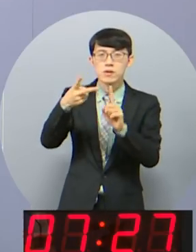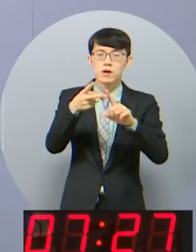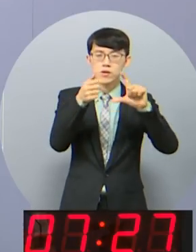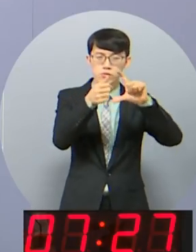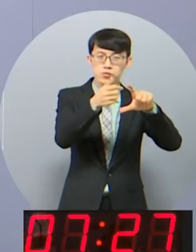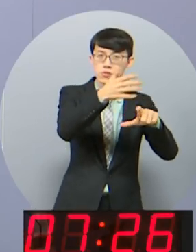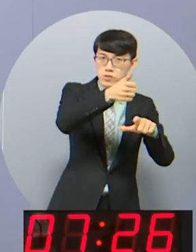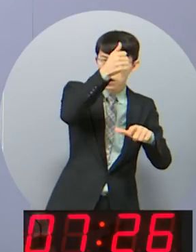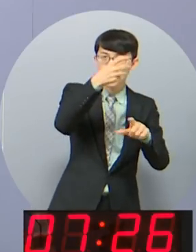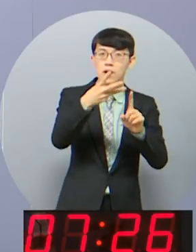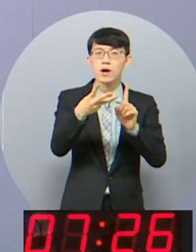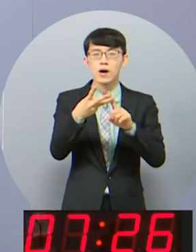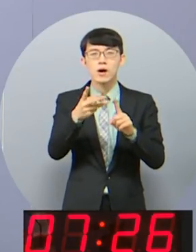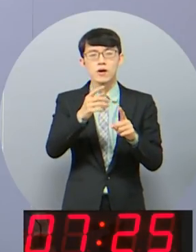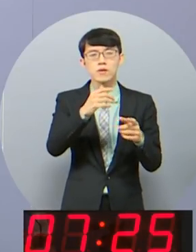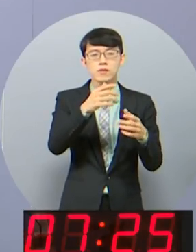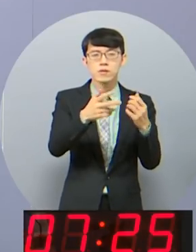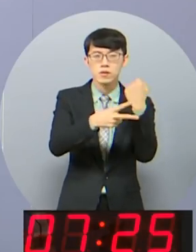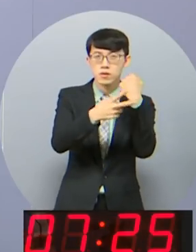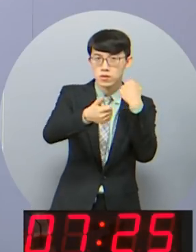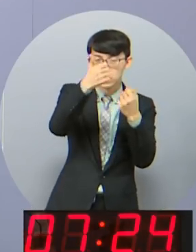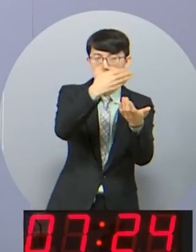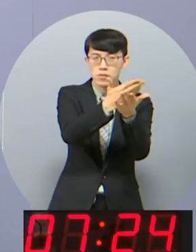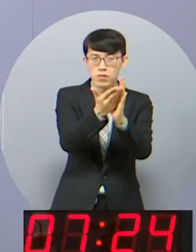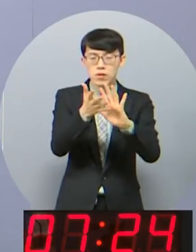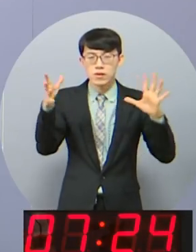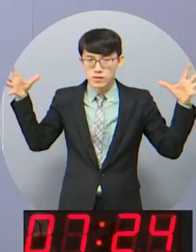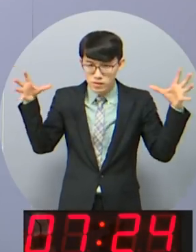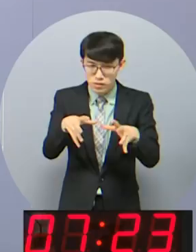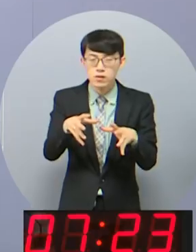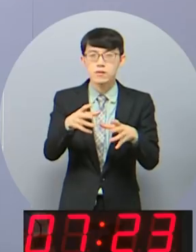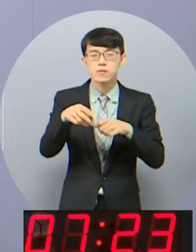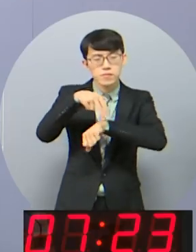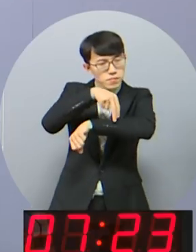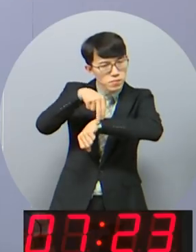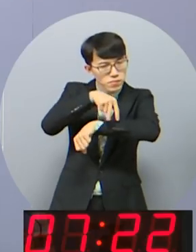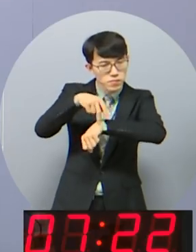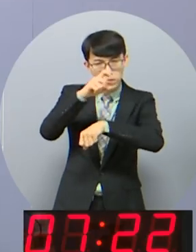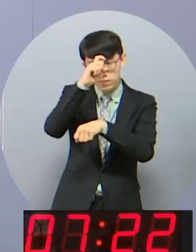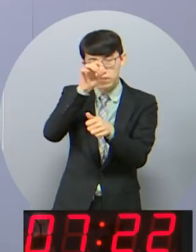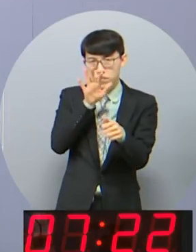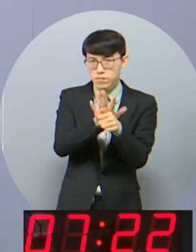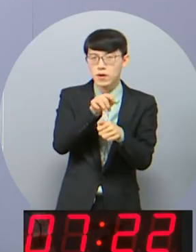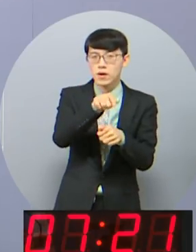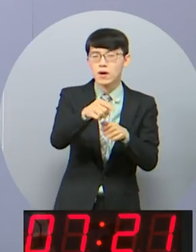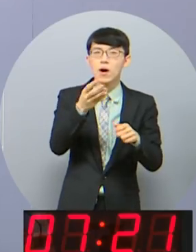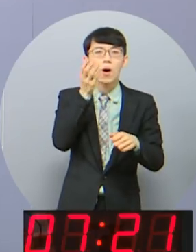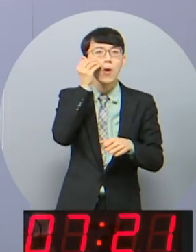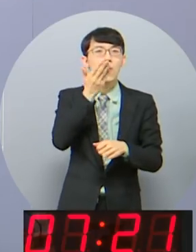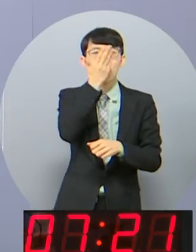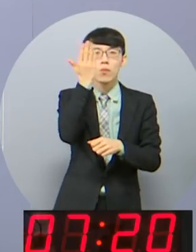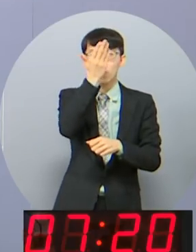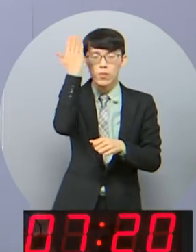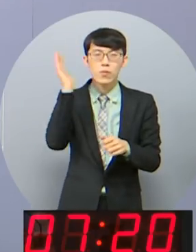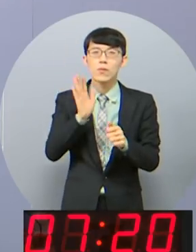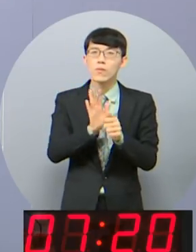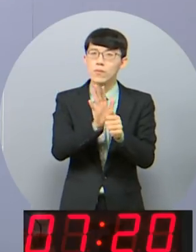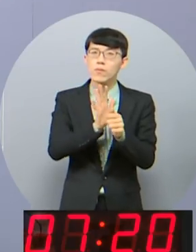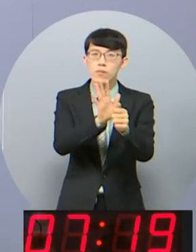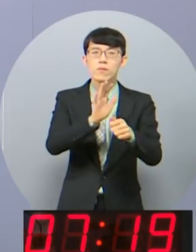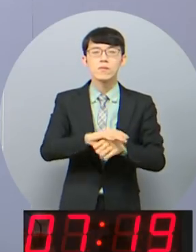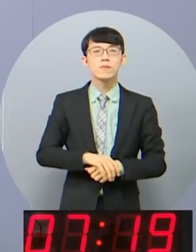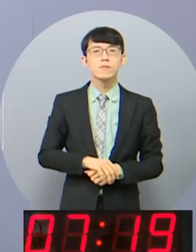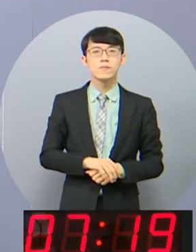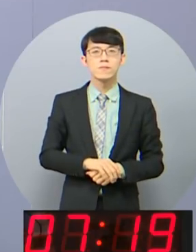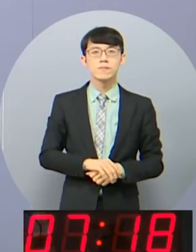共同来计划，迄搭要安怎样我来发展一个观光，啊，互大家当伫个遐，参照咱这